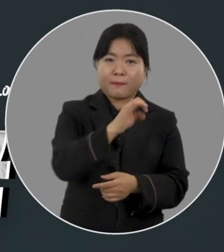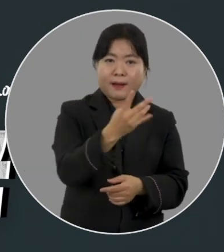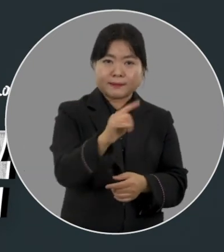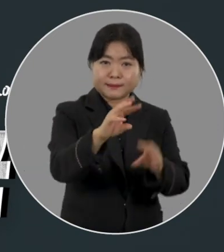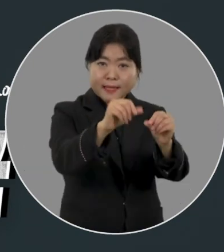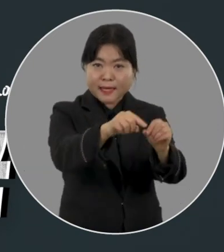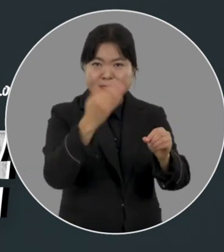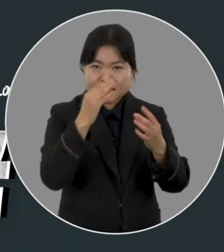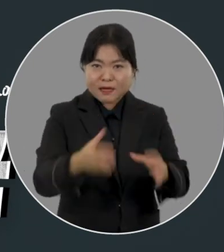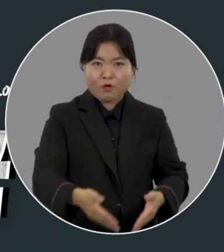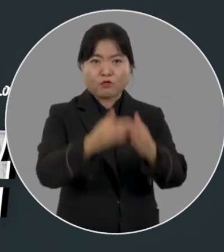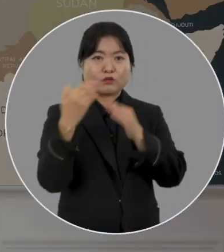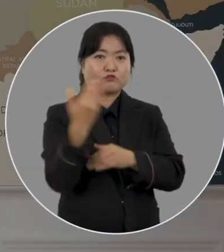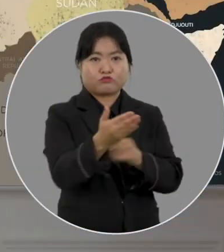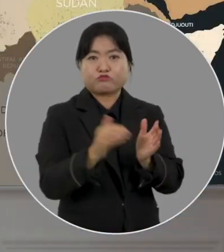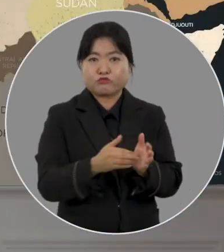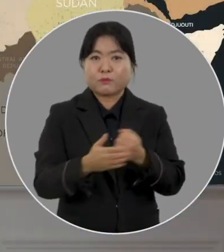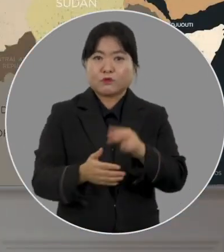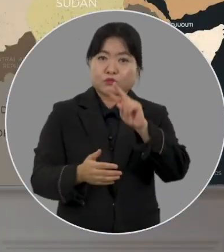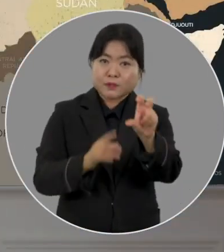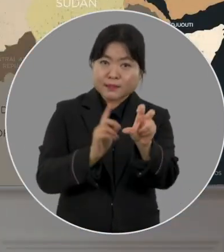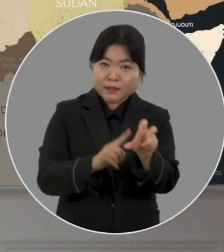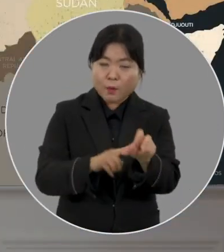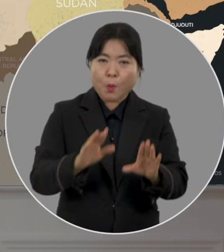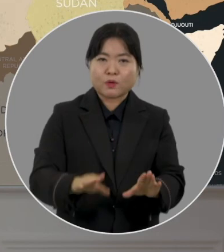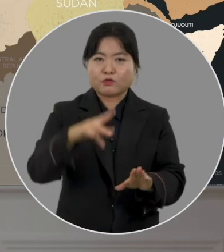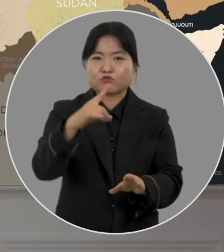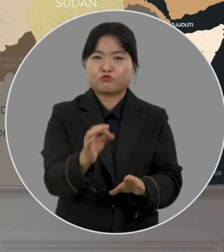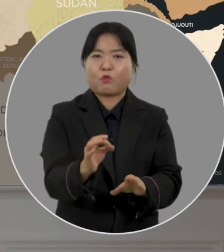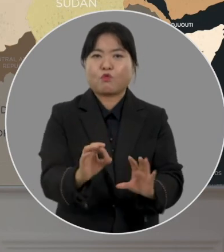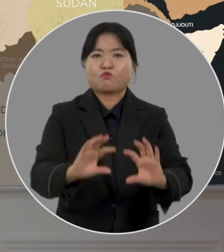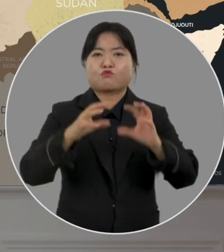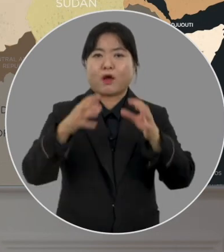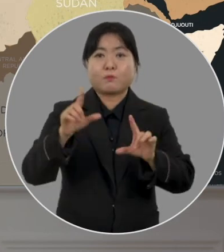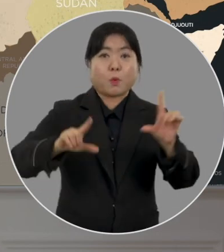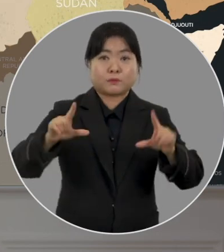땅에 이스라엘을 건국해 줌으로써 25개 오늘의 중동 국가가